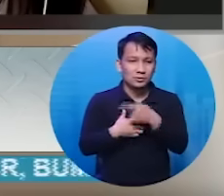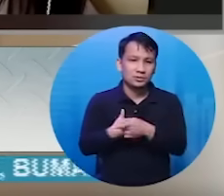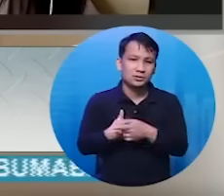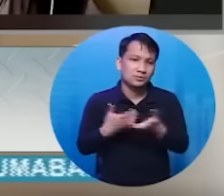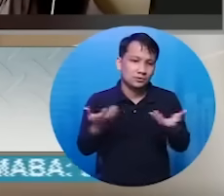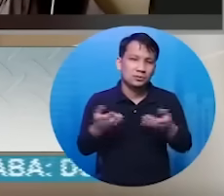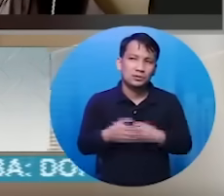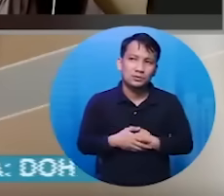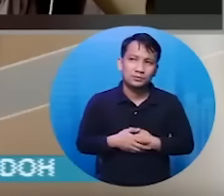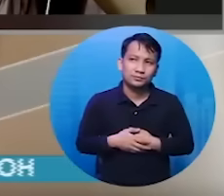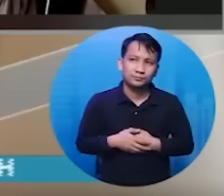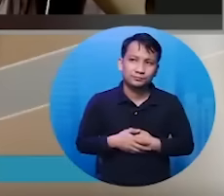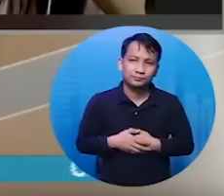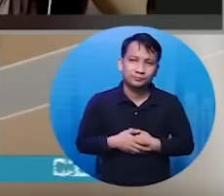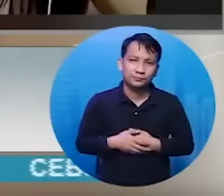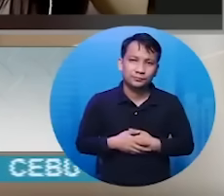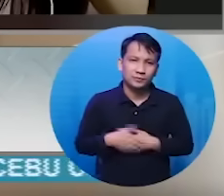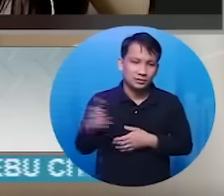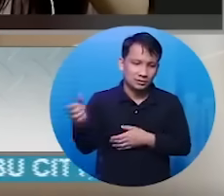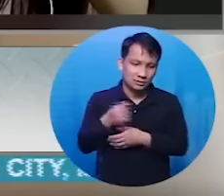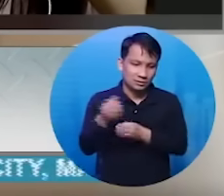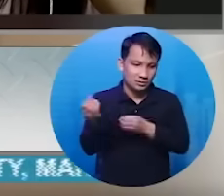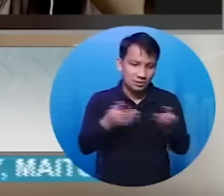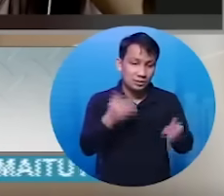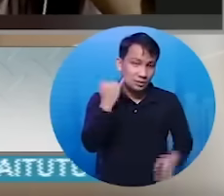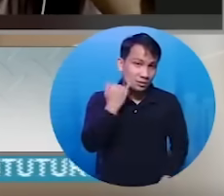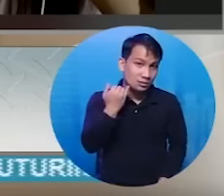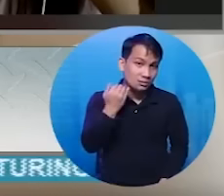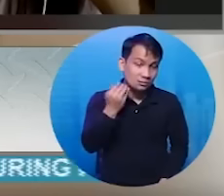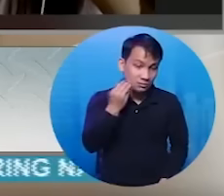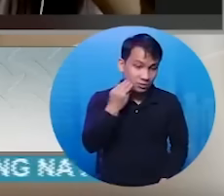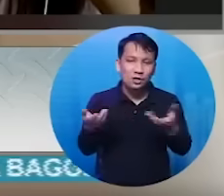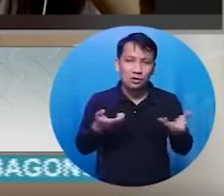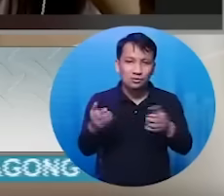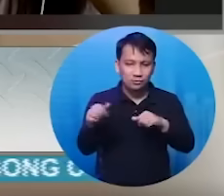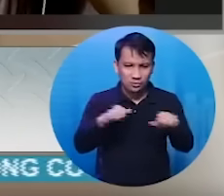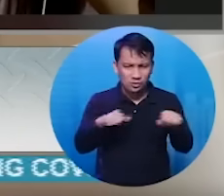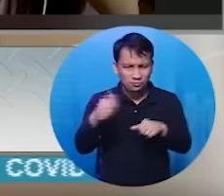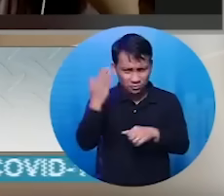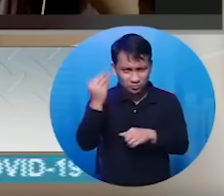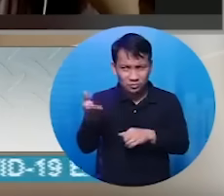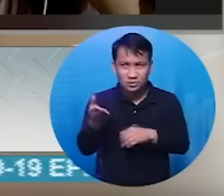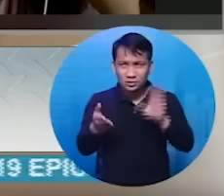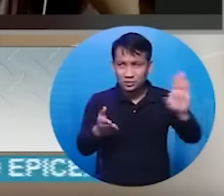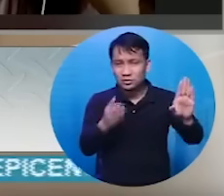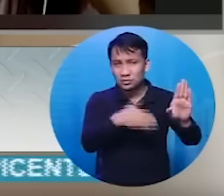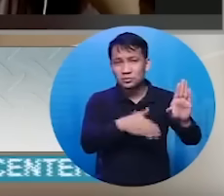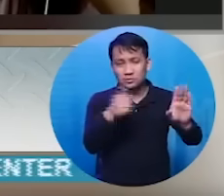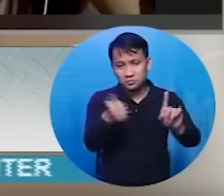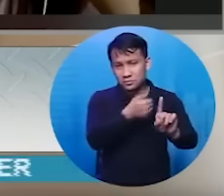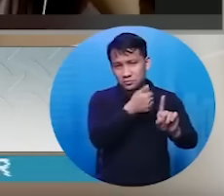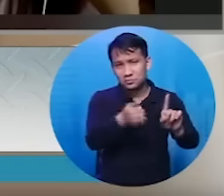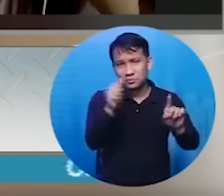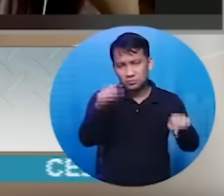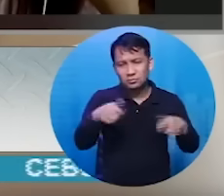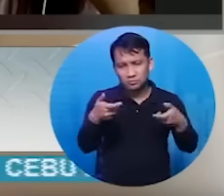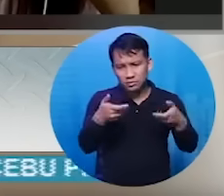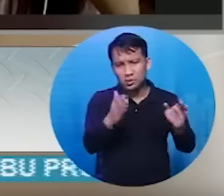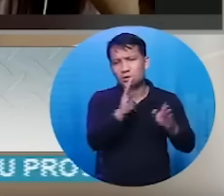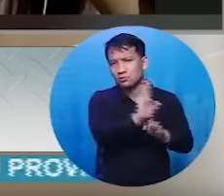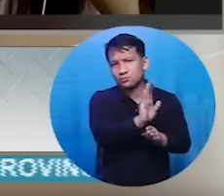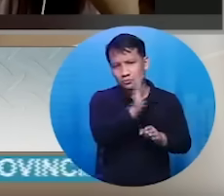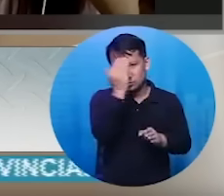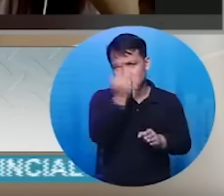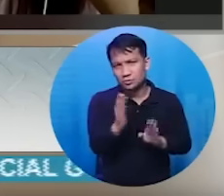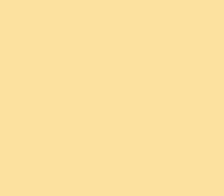At pakukuha ko po yung si Jenaline at then we will do so. At siya naman ang naagrabyado, di hahayaan po natin na sa